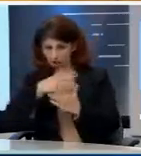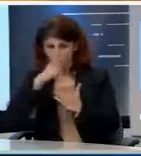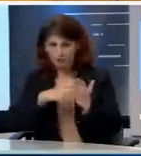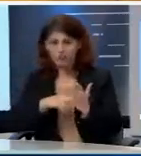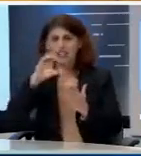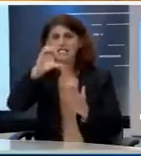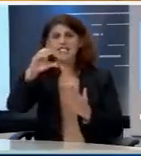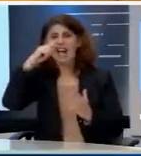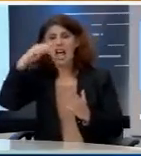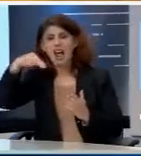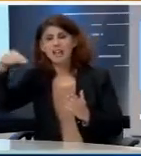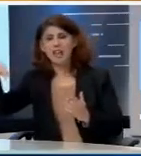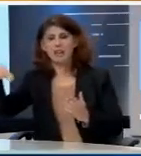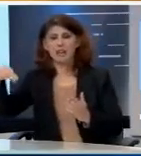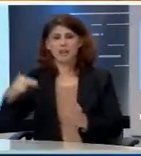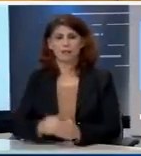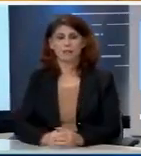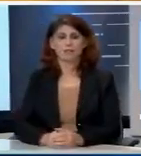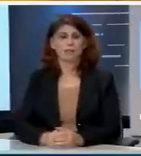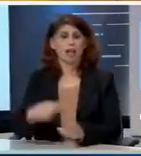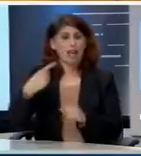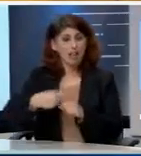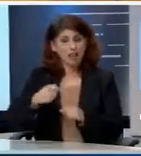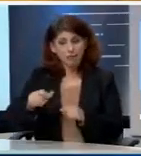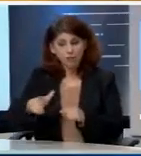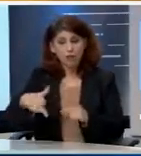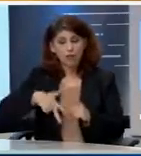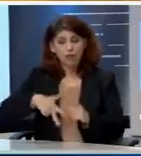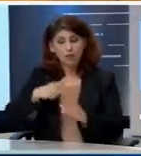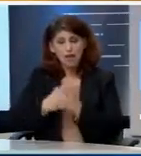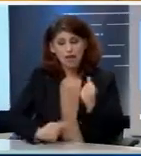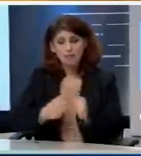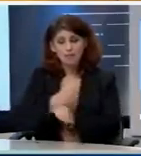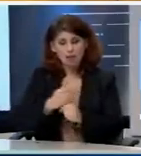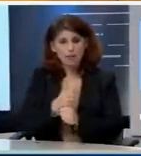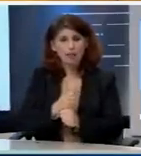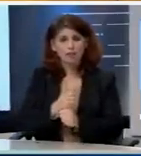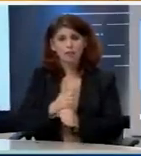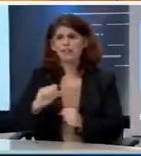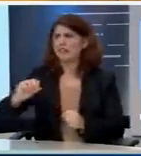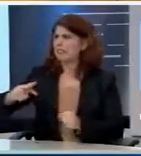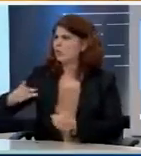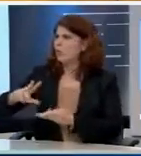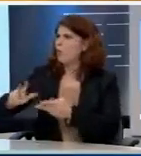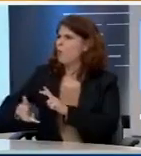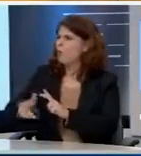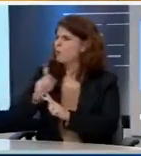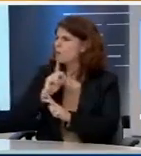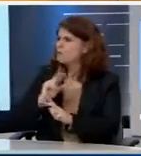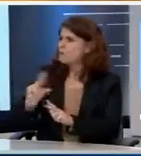και στο CNN. Ότι η Ελλάδα, φτωχή χώρα, με ελλείψεις φαρμάκων, τριτοκοσμική χώρα,